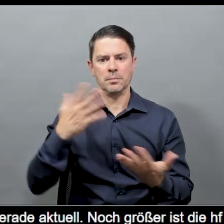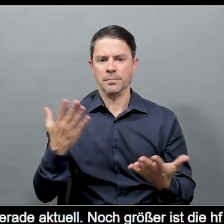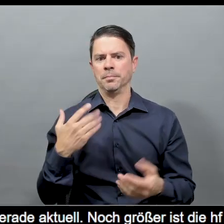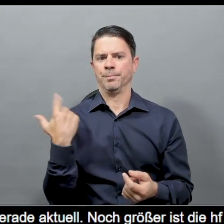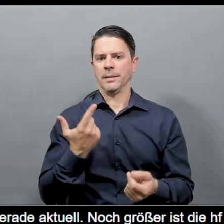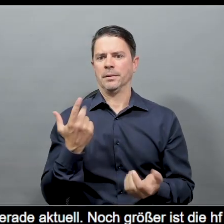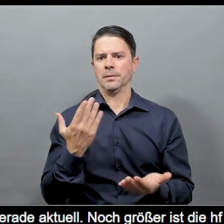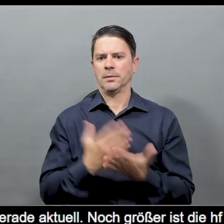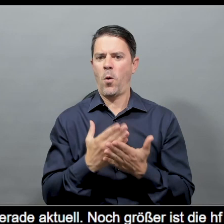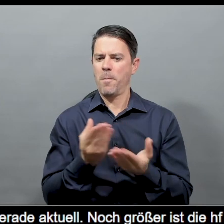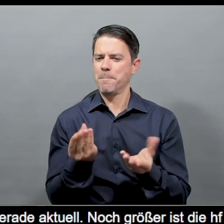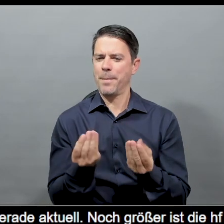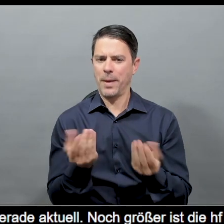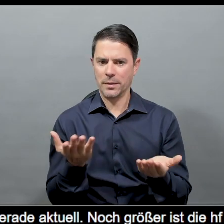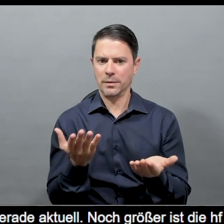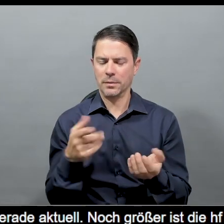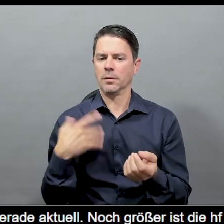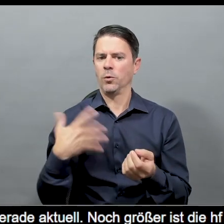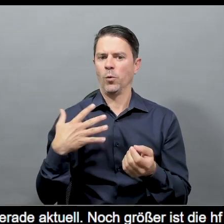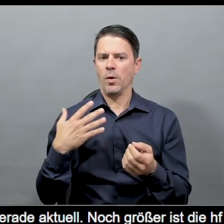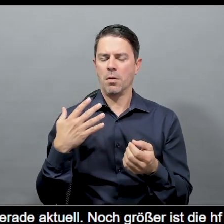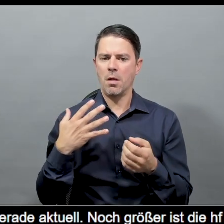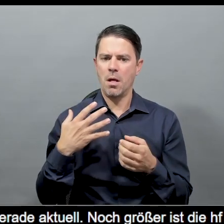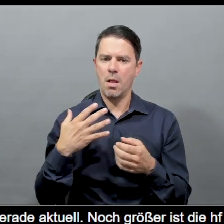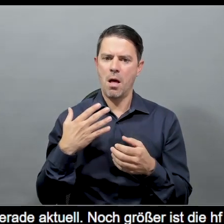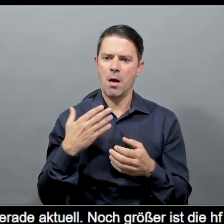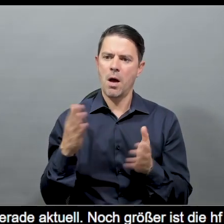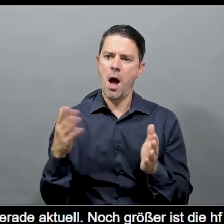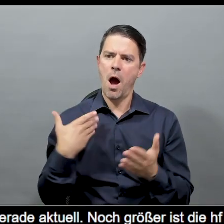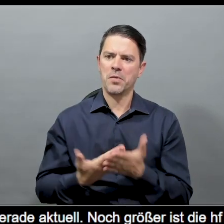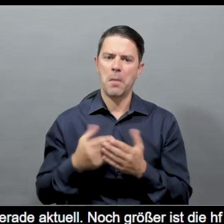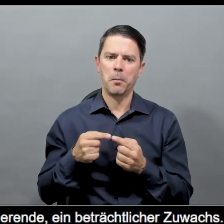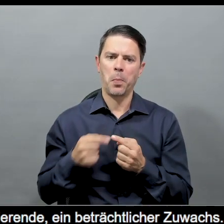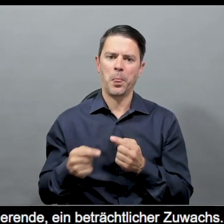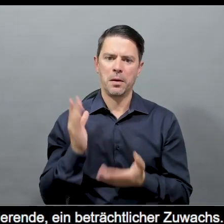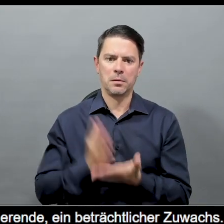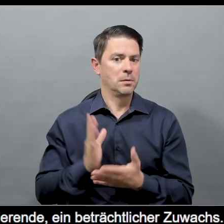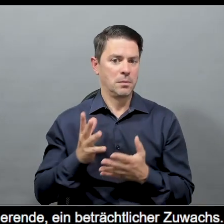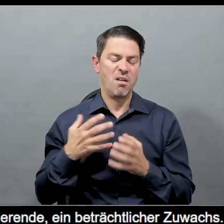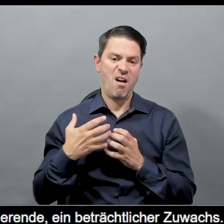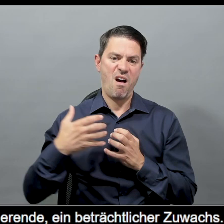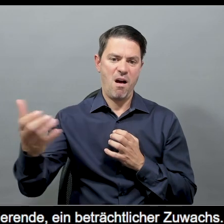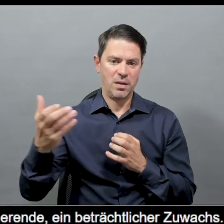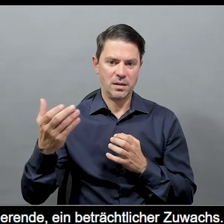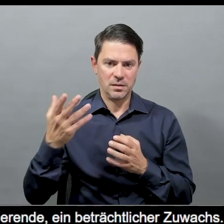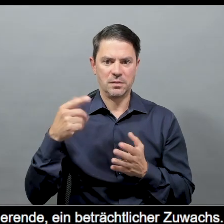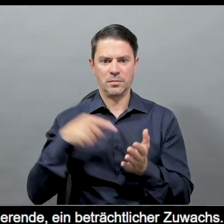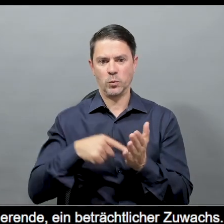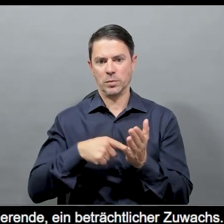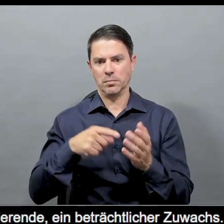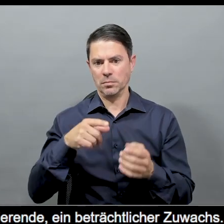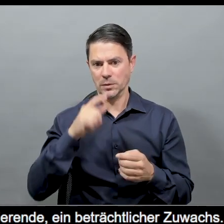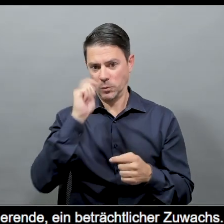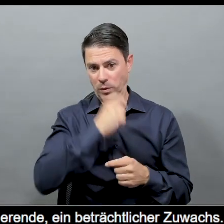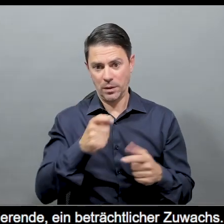entsprechend die Aufgaben und Herausforderungen. Wir sind deswegen dabei, neue Wege zu gehen. Wir hatten noch vor der Sommerpause einen runden Tisch in Bayern